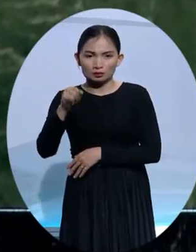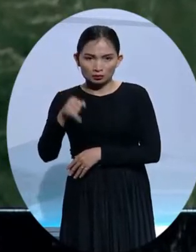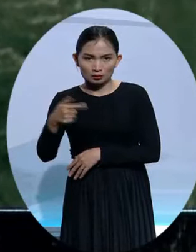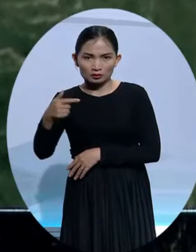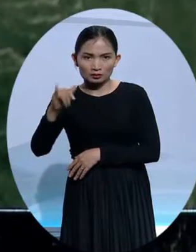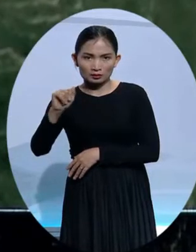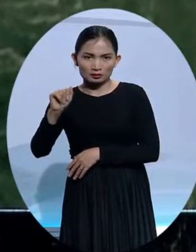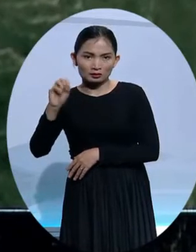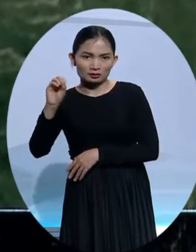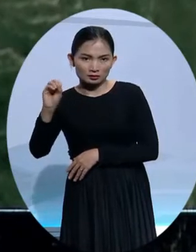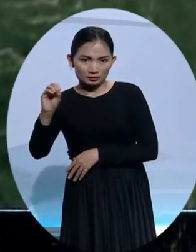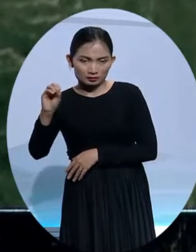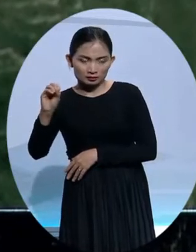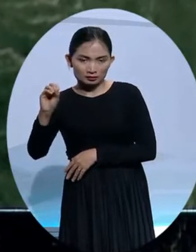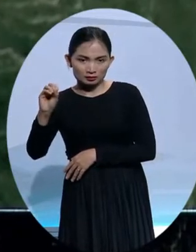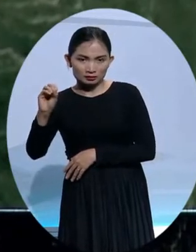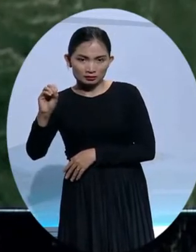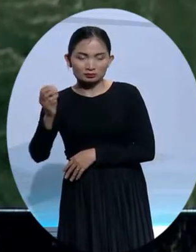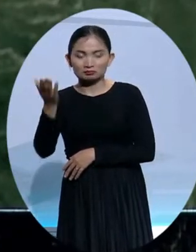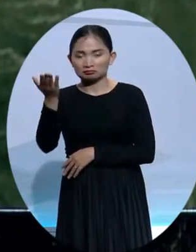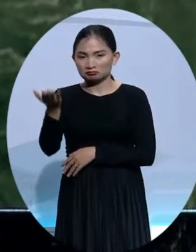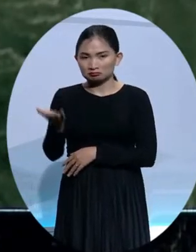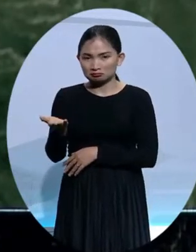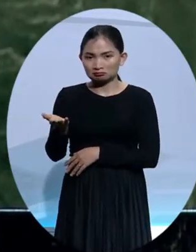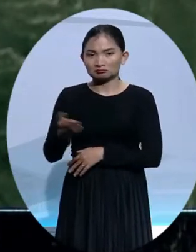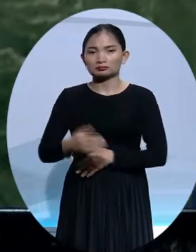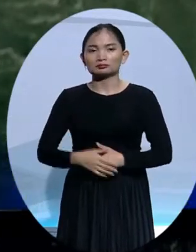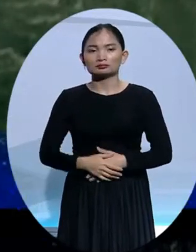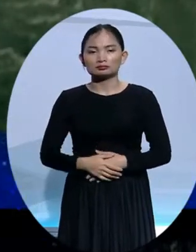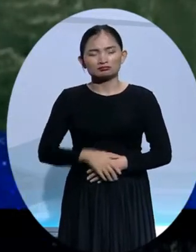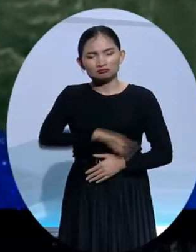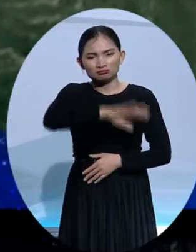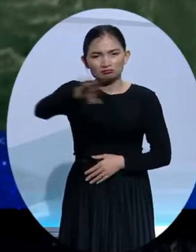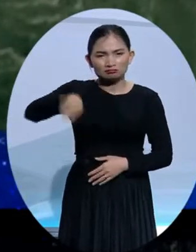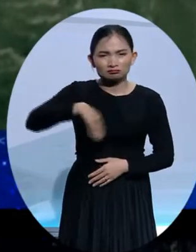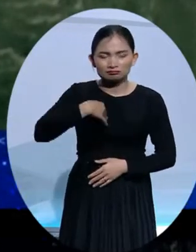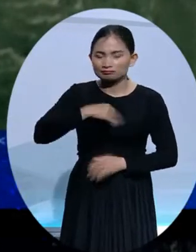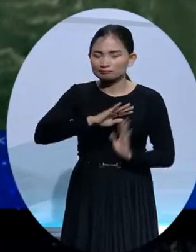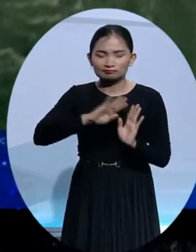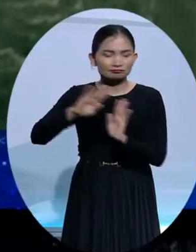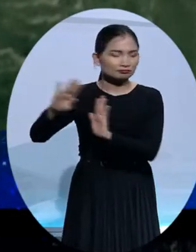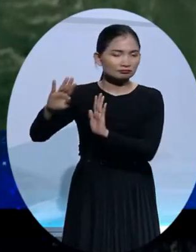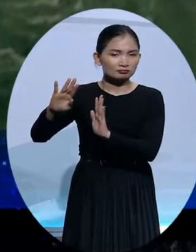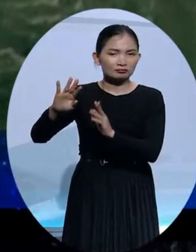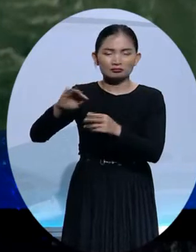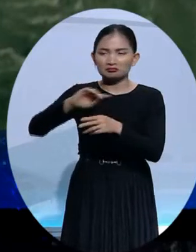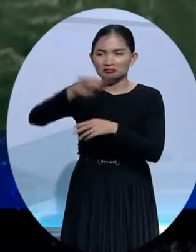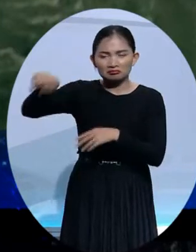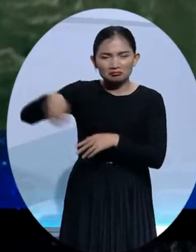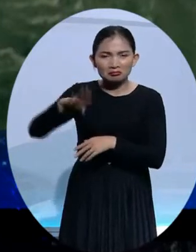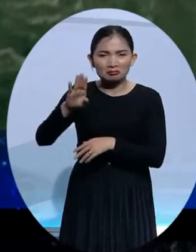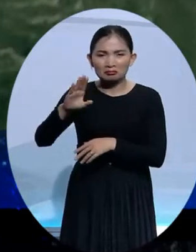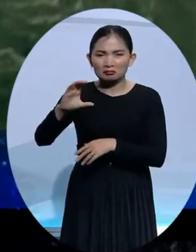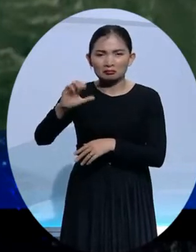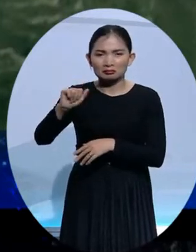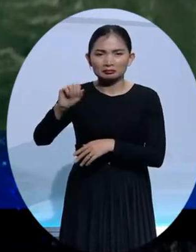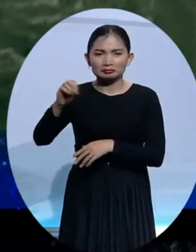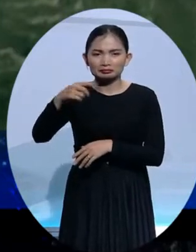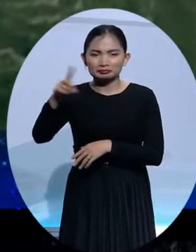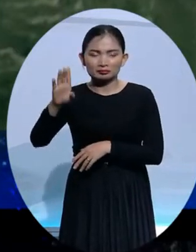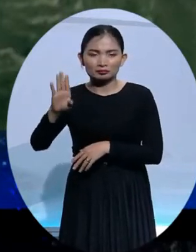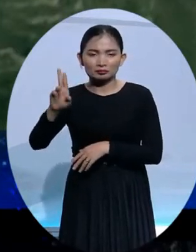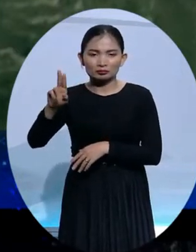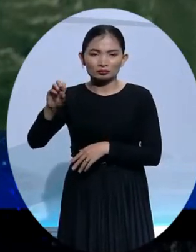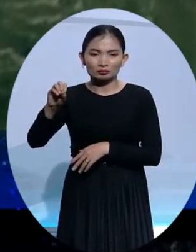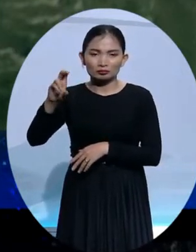đang tiến hành ở Ukraine là cần thiết. Chúng tôi bác bỏ mạnh mẽ các cáo buộc chúng tôi gây hấn vô cớ tại Ukraine. Kiev đã